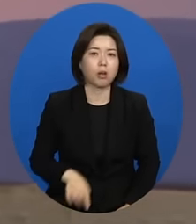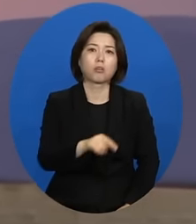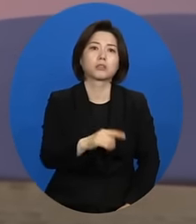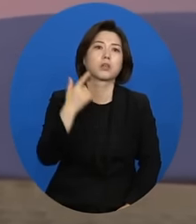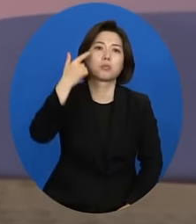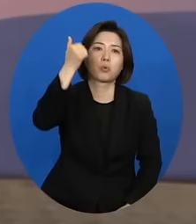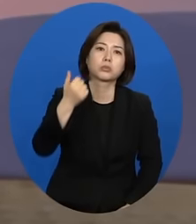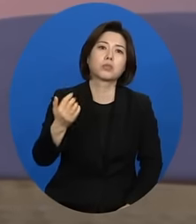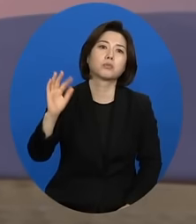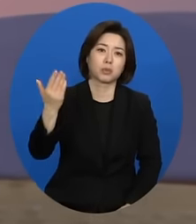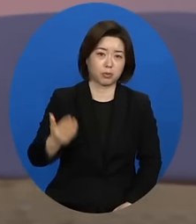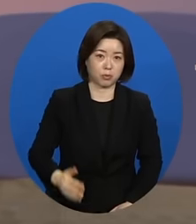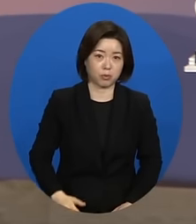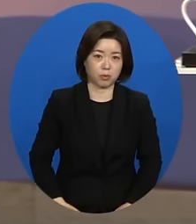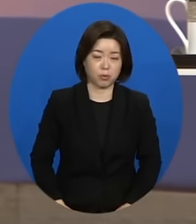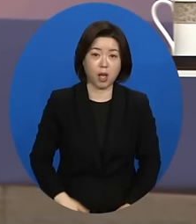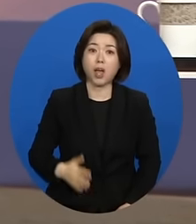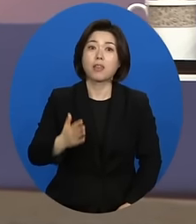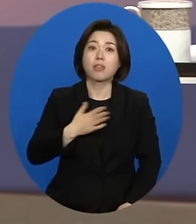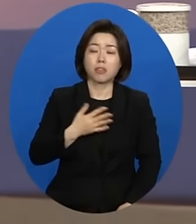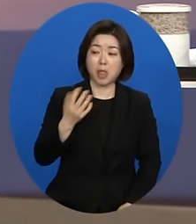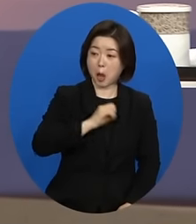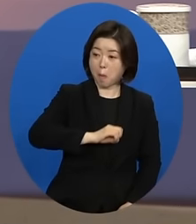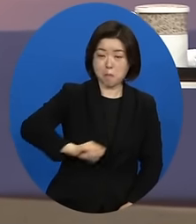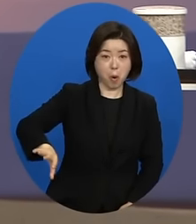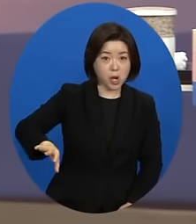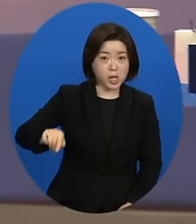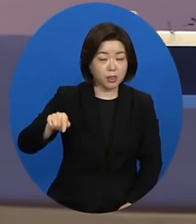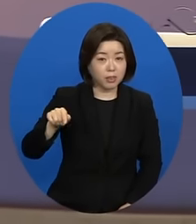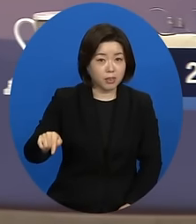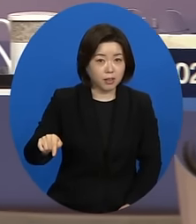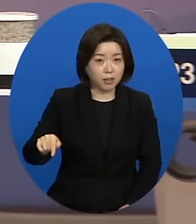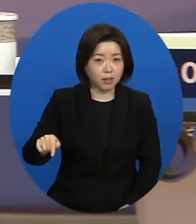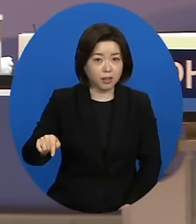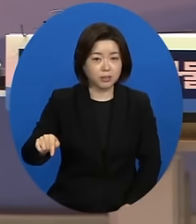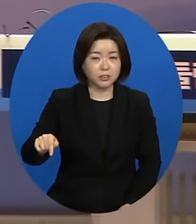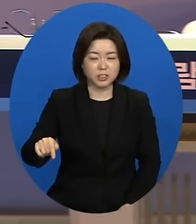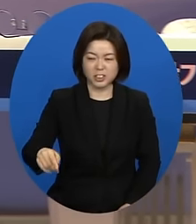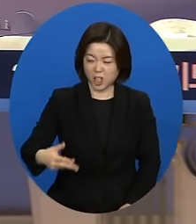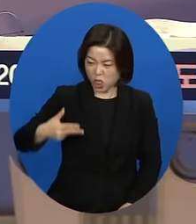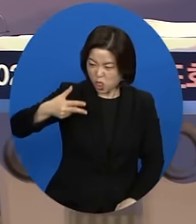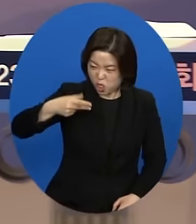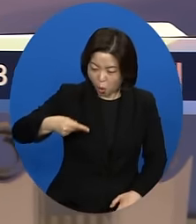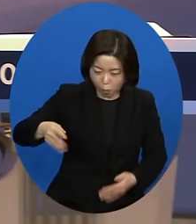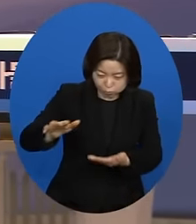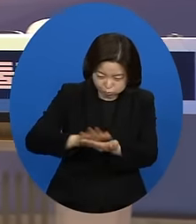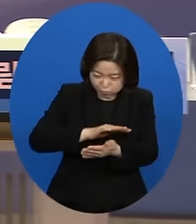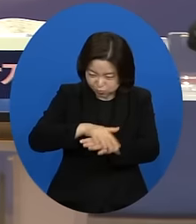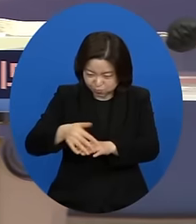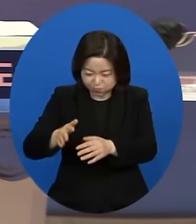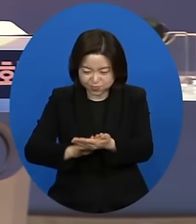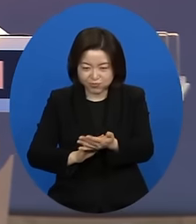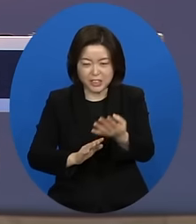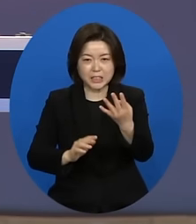되셨어요. 내가 버린 똥 묻은